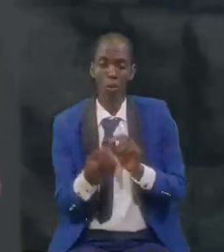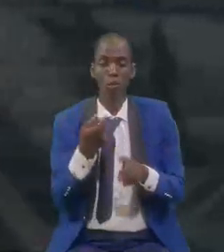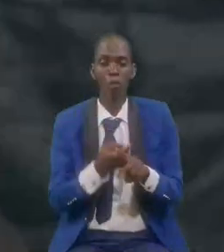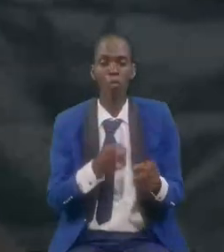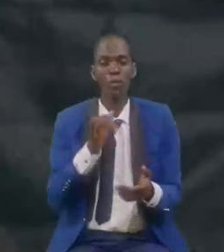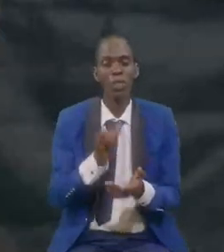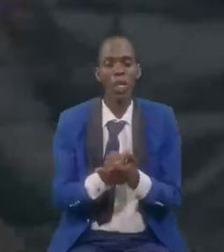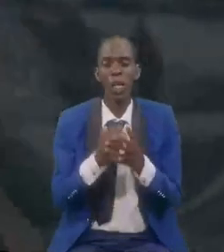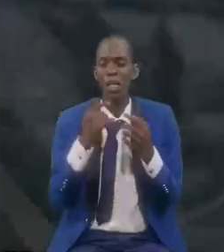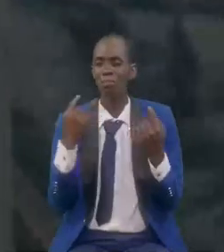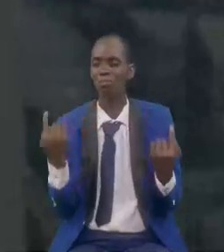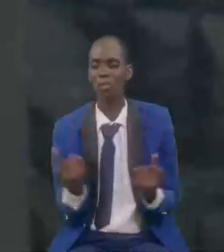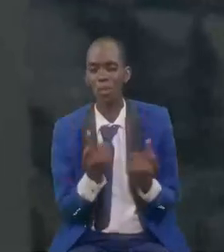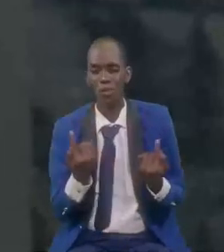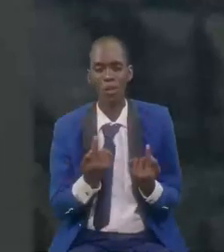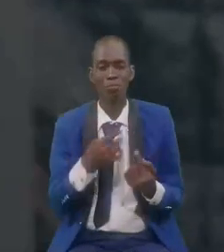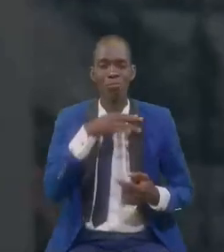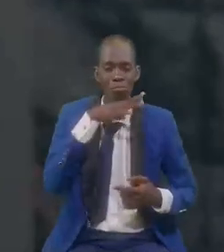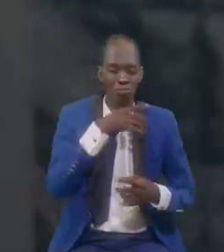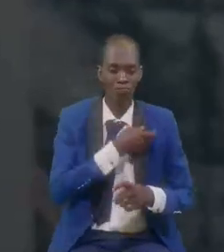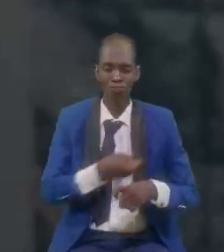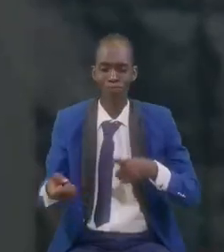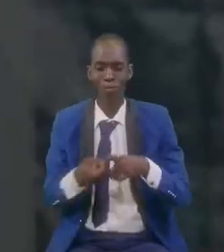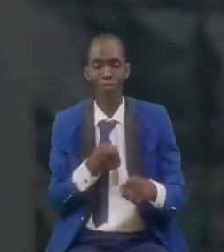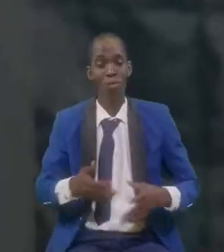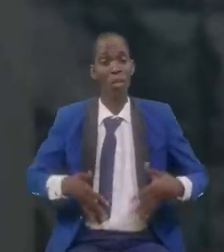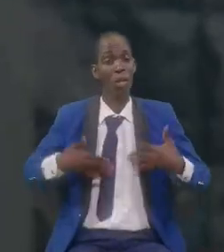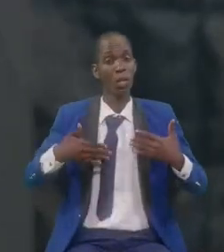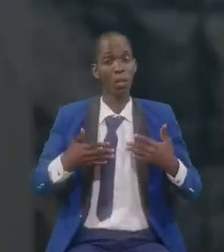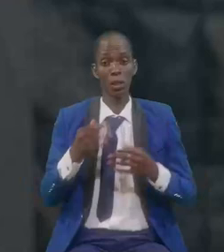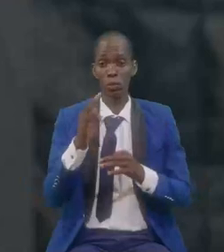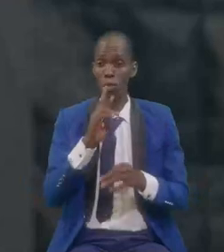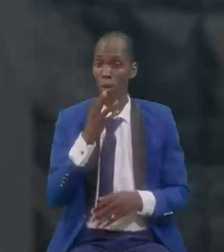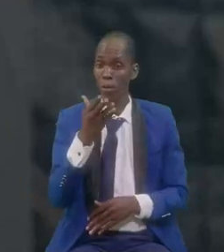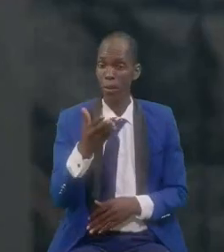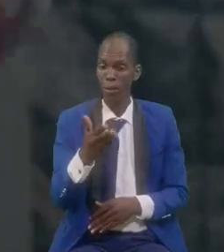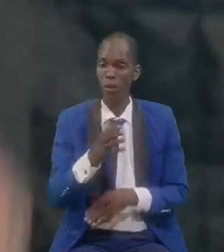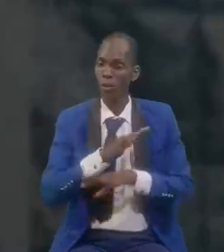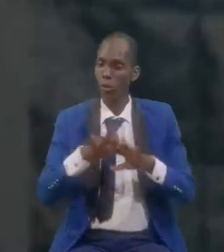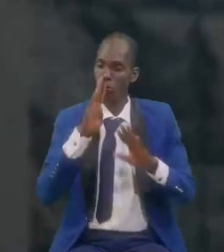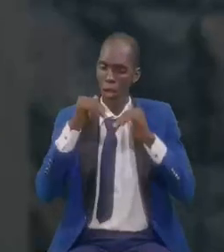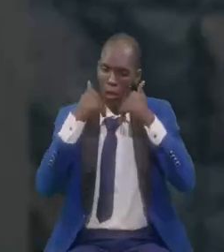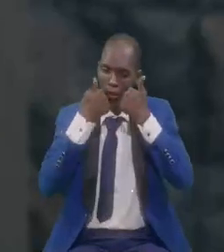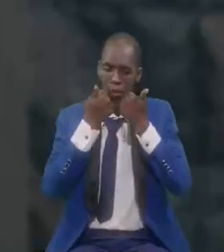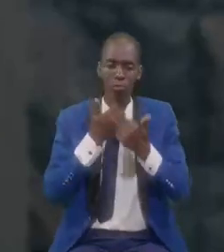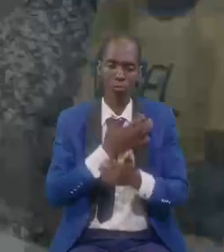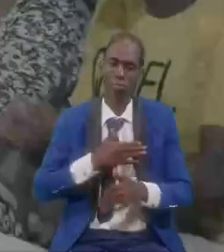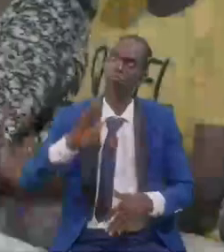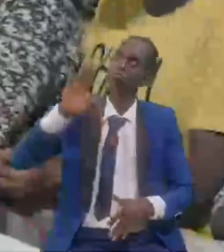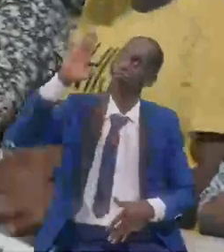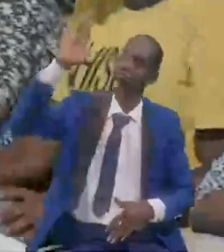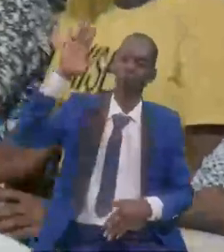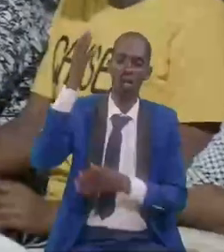de cette vie pécheresse, n'importe où tu es, lève simplement la main. Que Dieu te bénisse là-bas. Que Dieu te bénisse